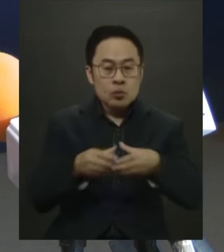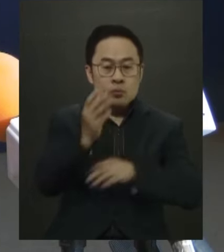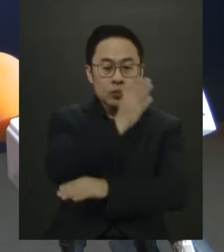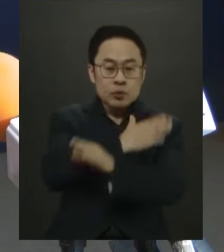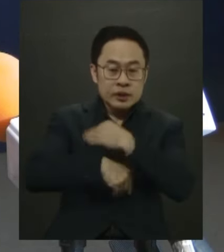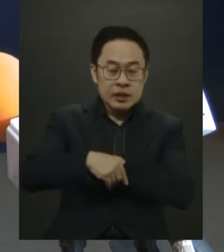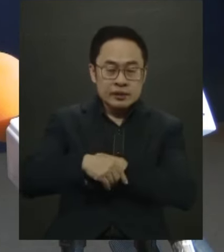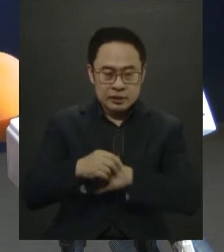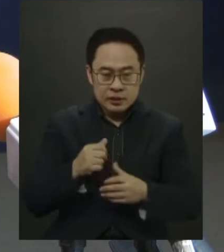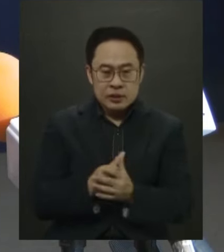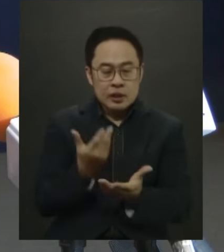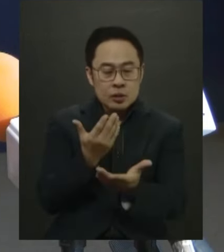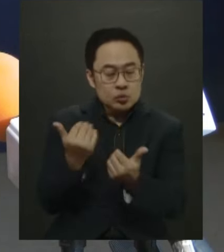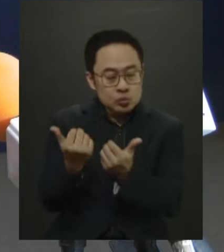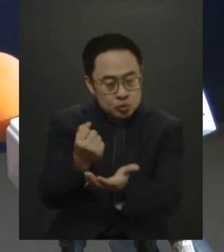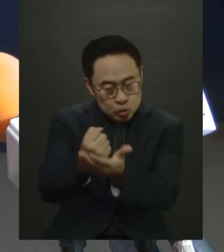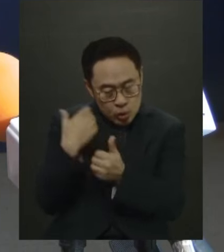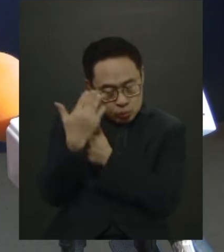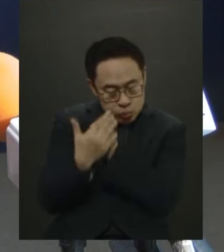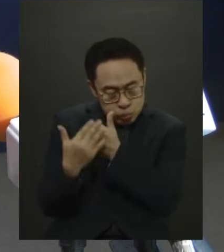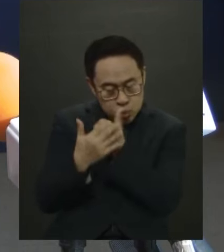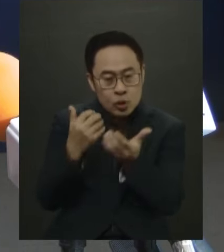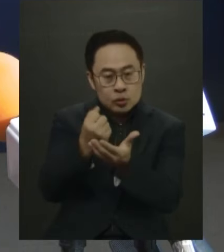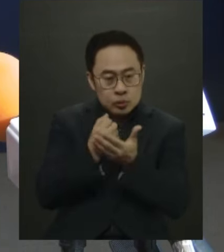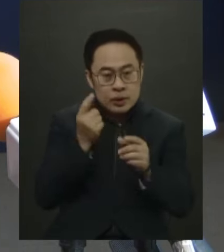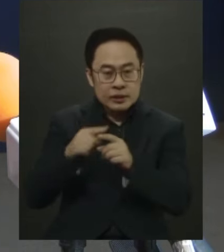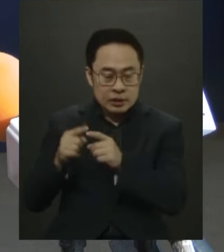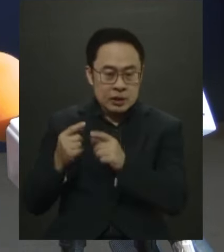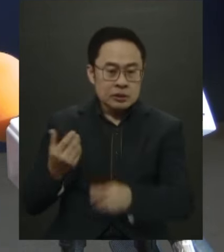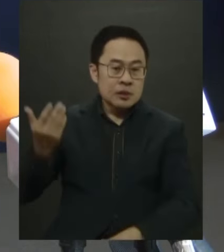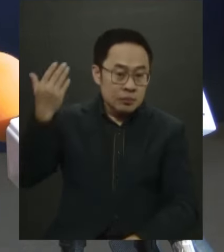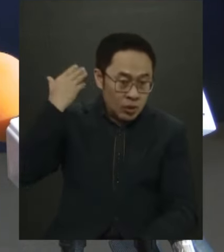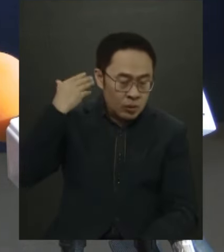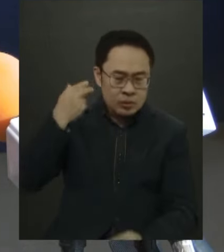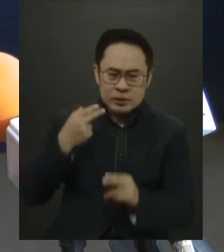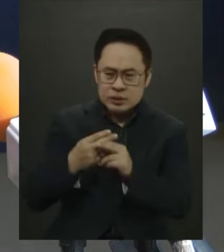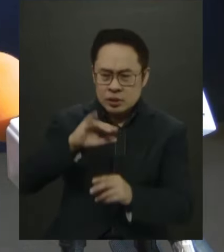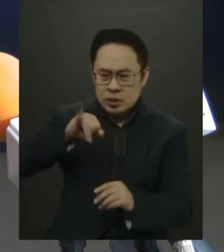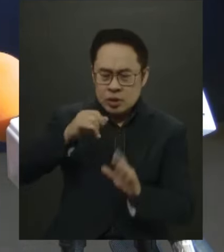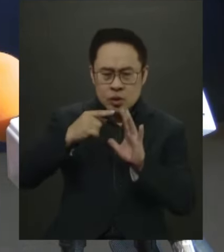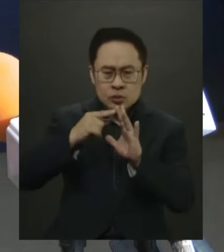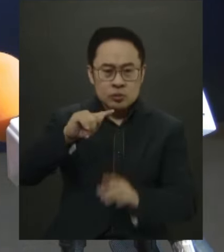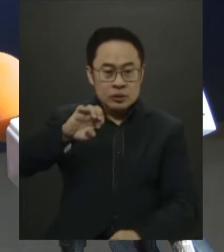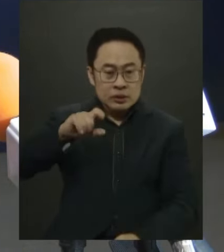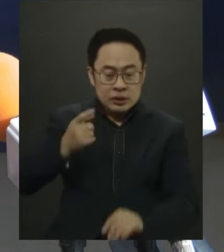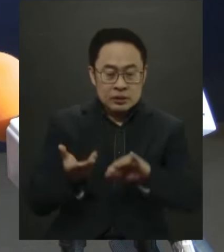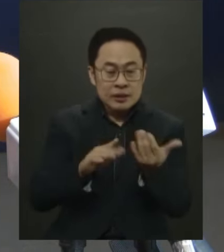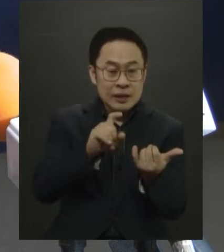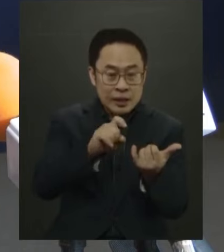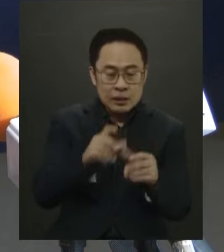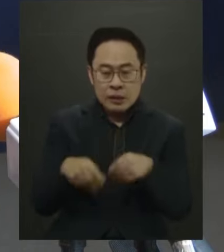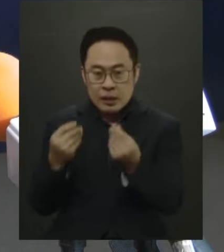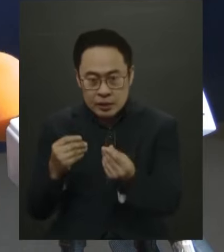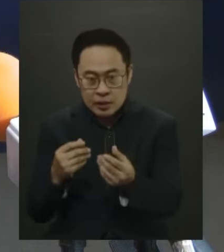แลคอยสนับสนุนเราแบบตลอดวันนี้ที่สองครั้งวันนี้ แต่ที่นี้ว่าได้สามล้